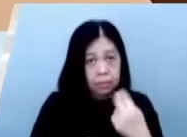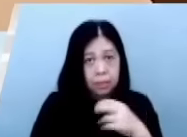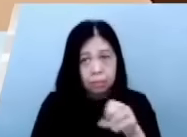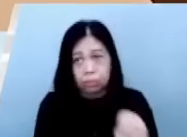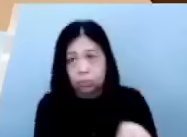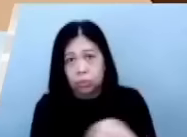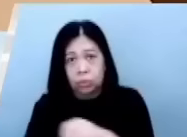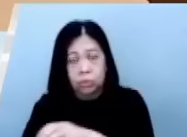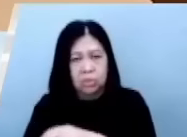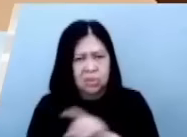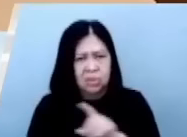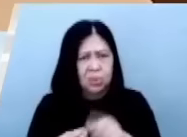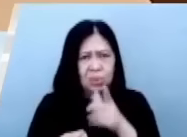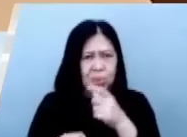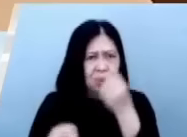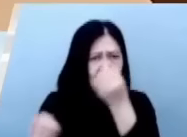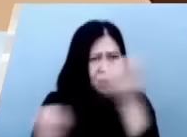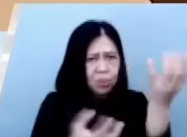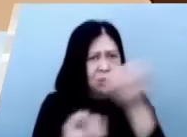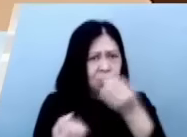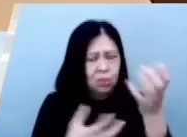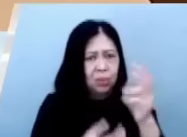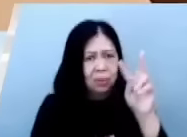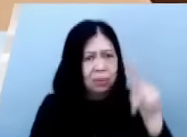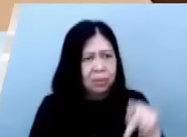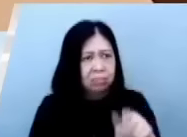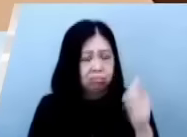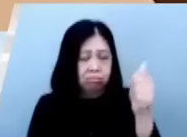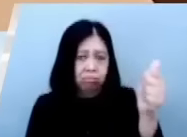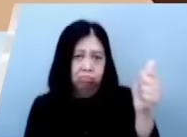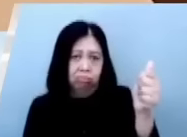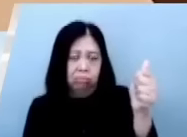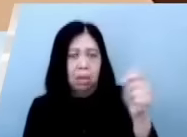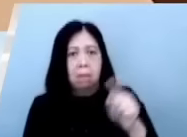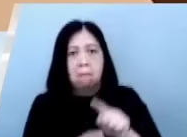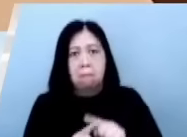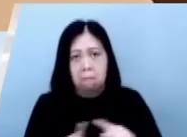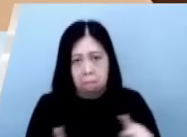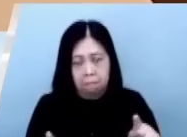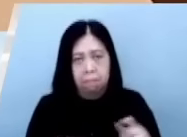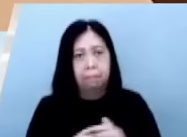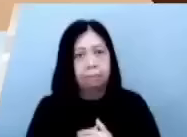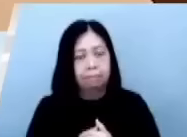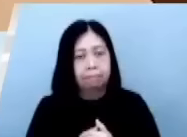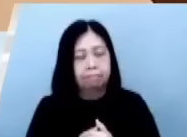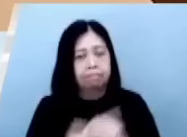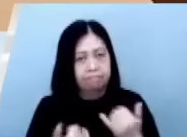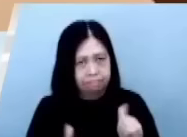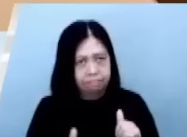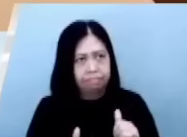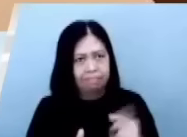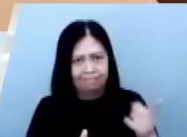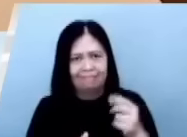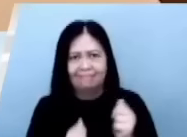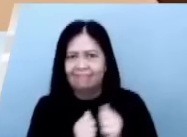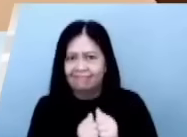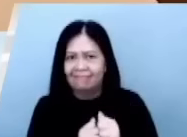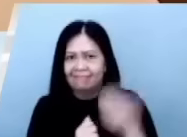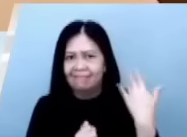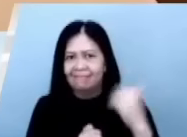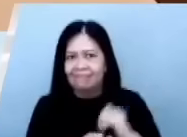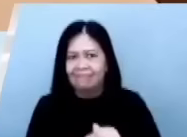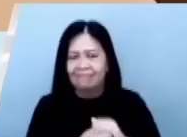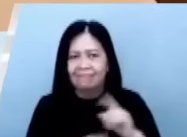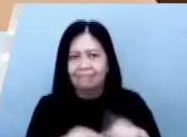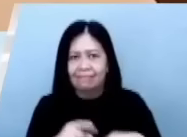kaninong senadora dyan, that's up to her. But, miski paano, may pinagsamahan din dati. Sa totoo lang po, namimiss